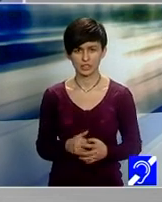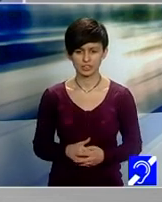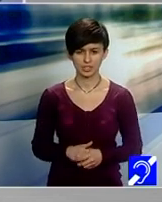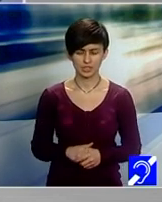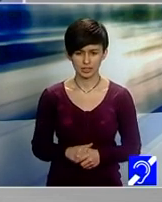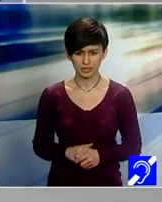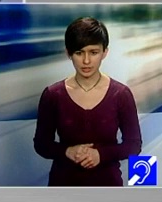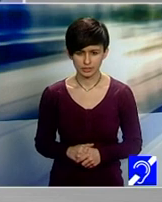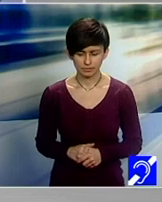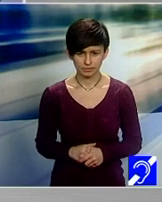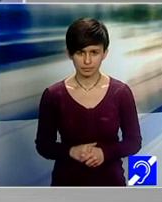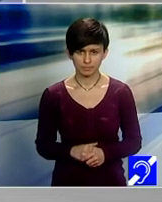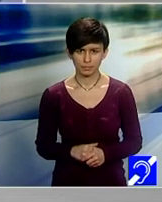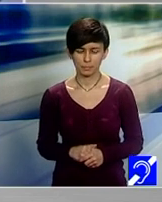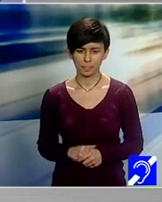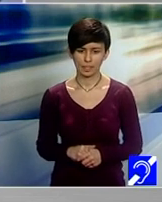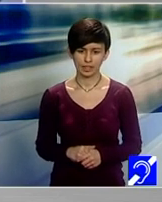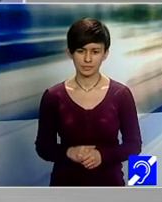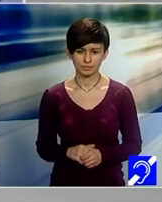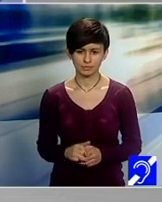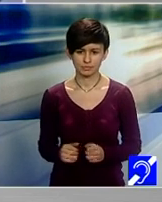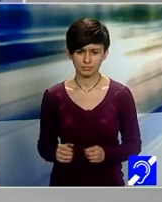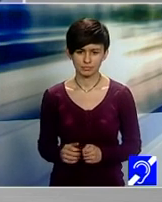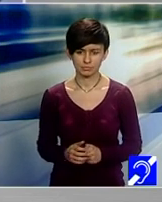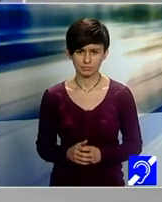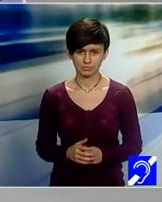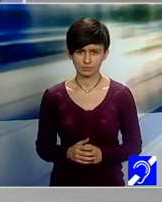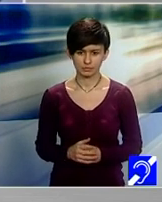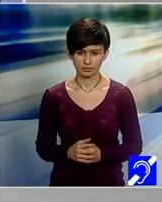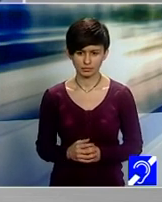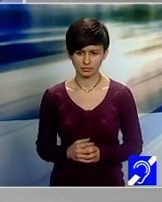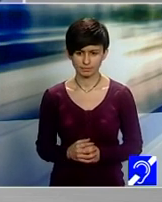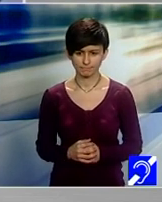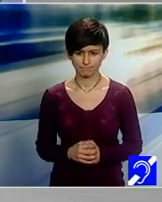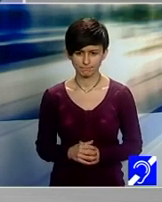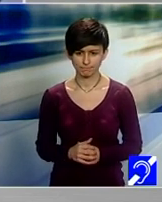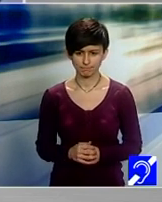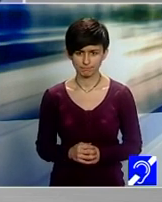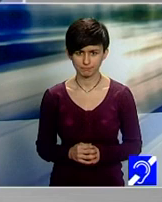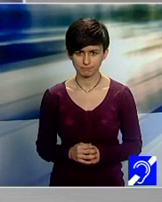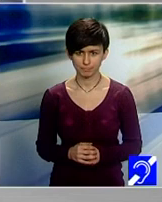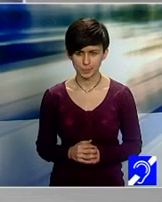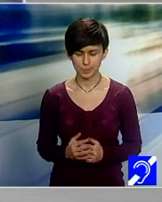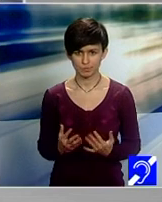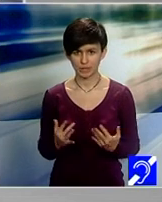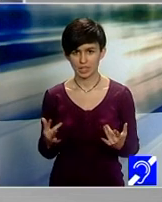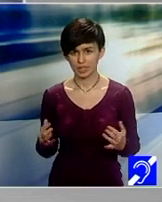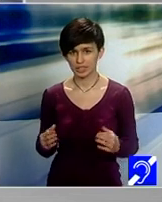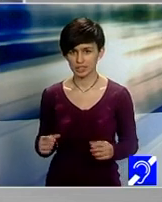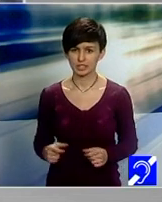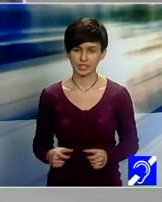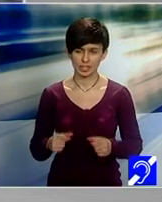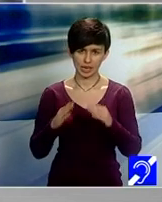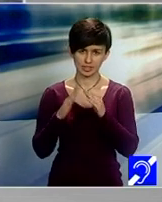să devină inoperantă în momentul în care consumatorul vine și spune ia imobilul. Cred, da, okay-le. Corect. Câte imobile sunt vândute prin Prima